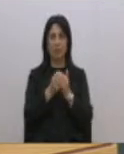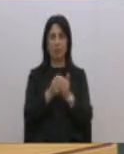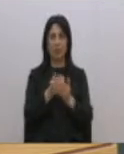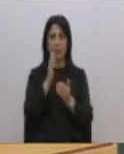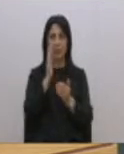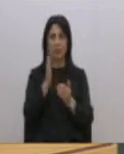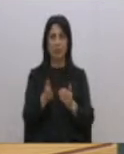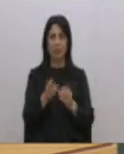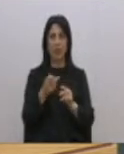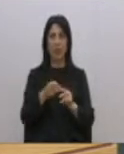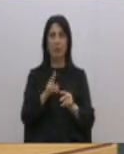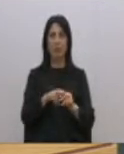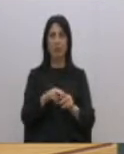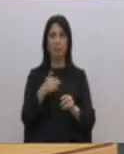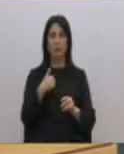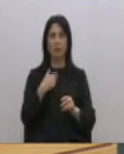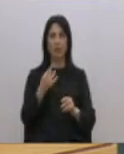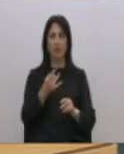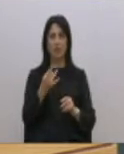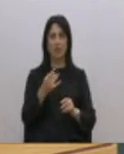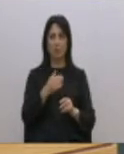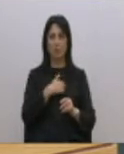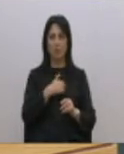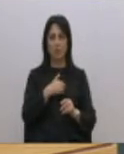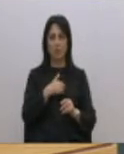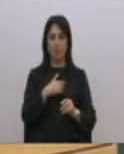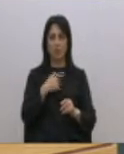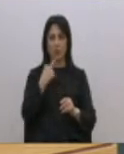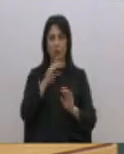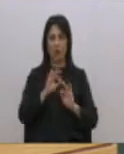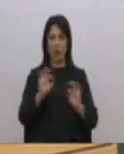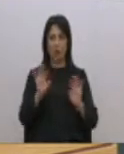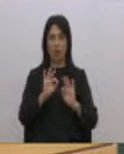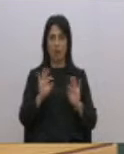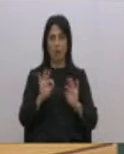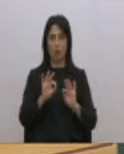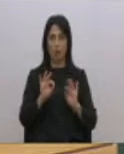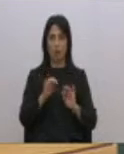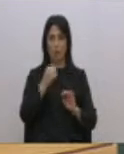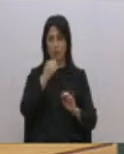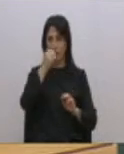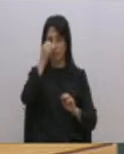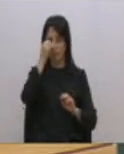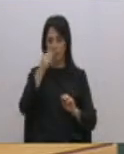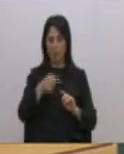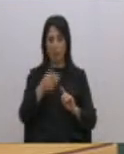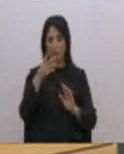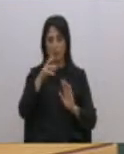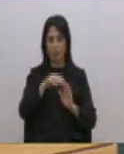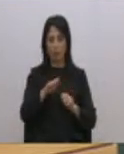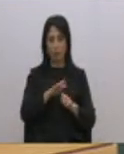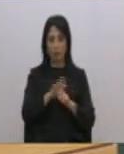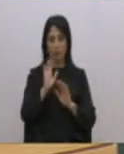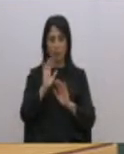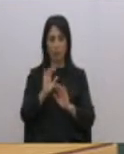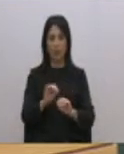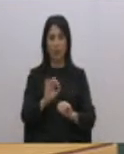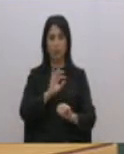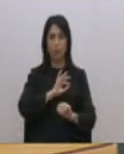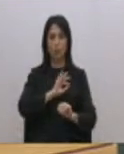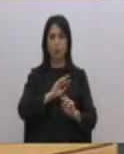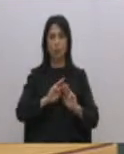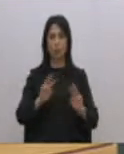ulihnas. Amitom, me ideuertal minda, tamu hato, მადლიერება და ამავდროულად სრული მხარდაჭერა